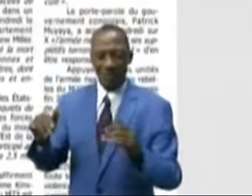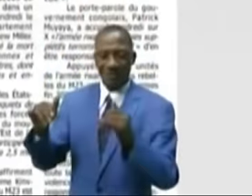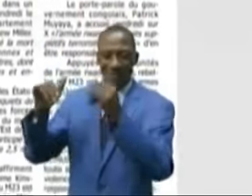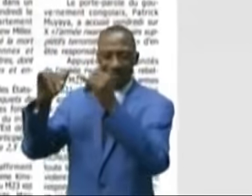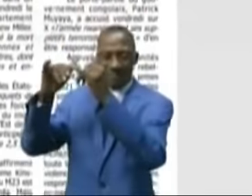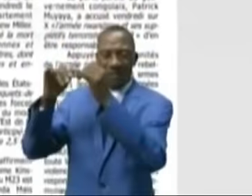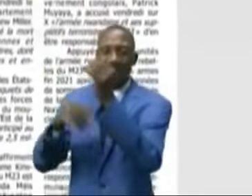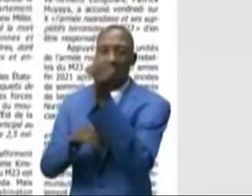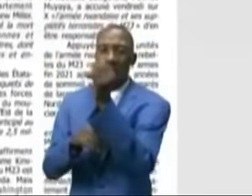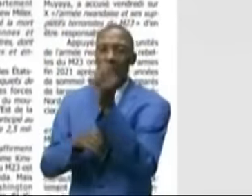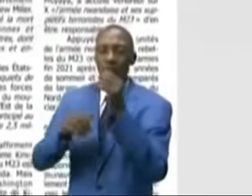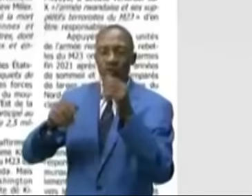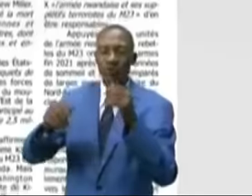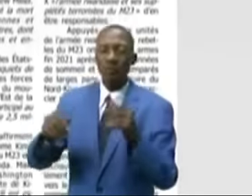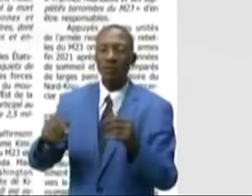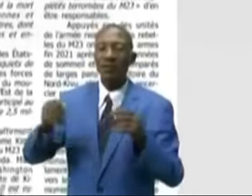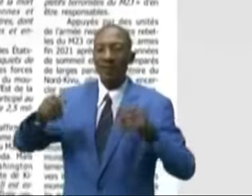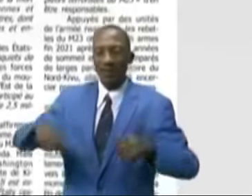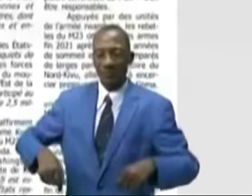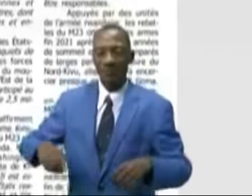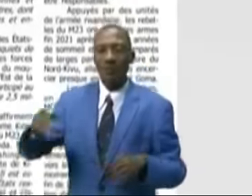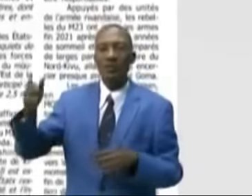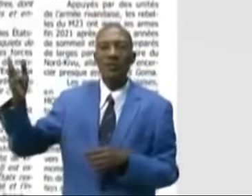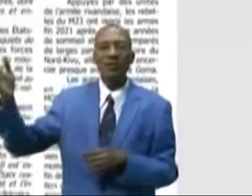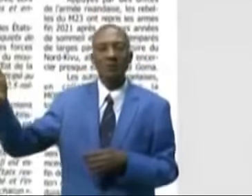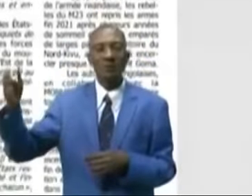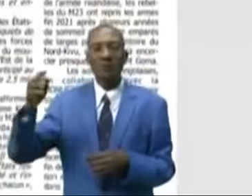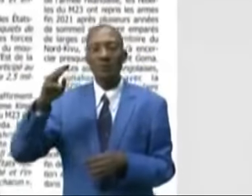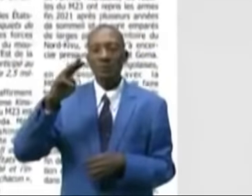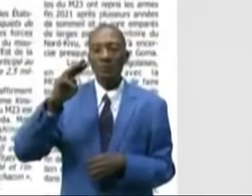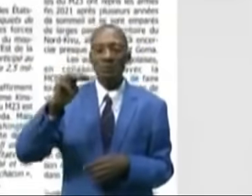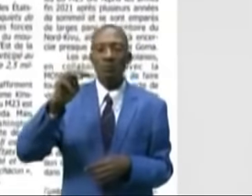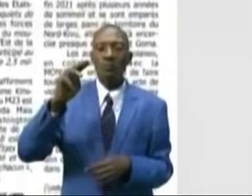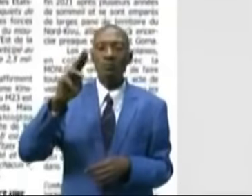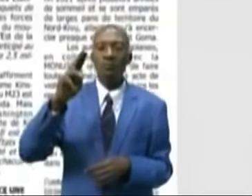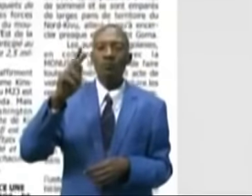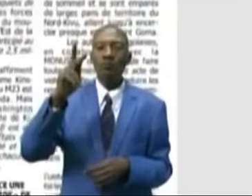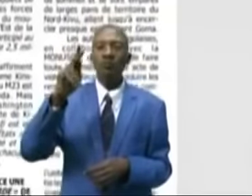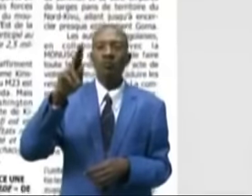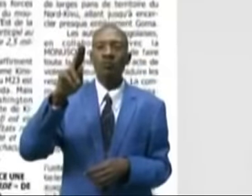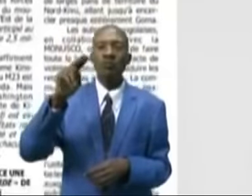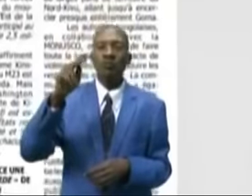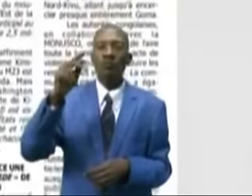du carnage survenu au camp de déplacés de Mugunga où des obus